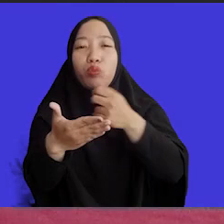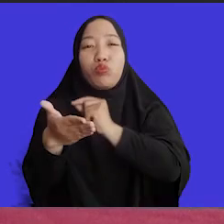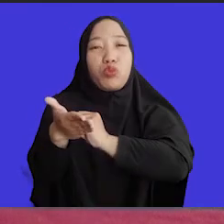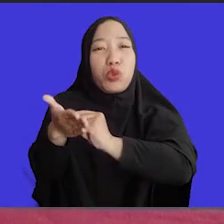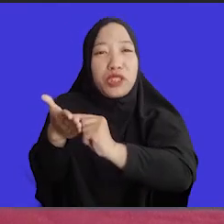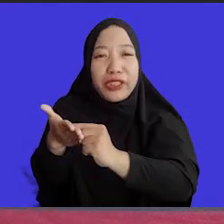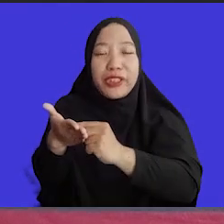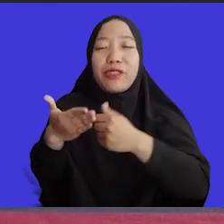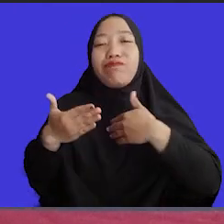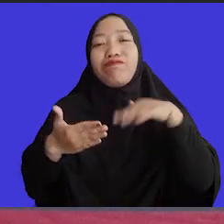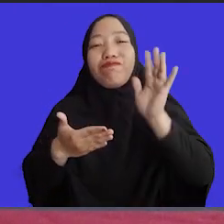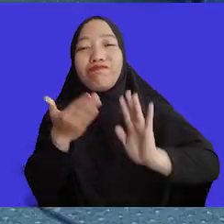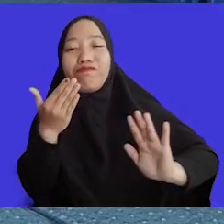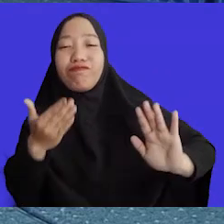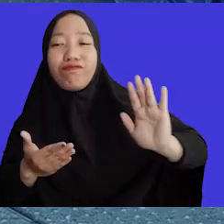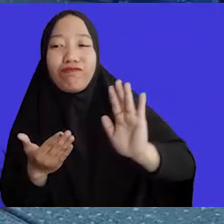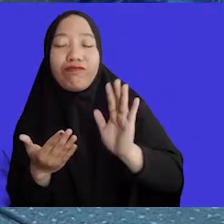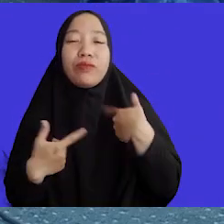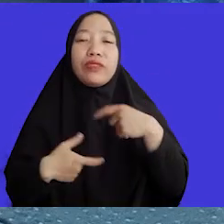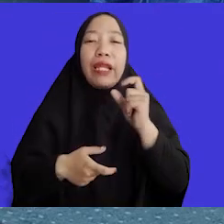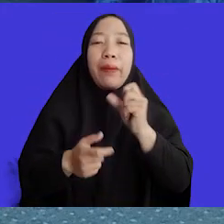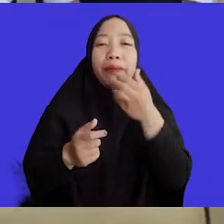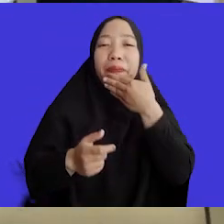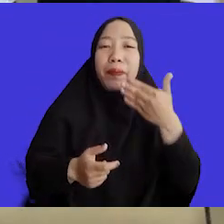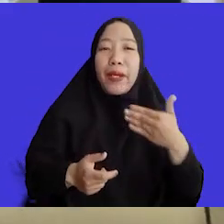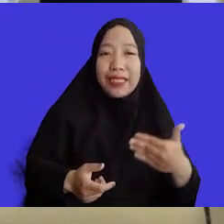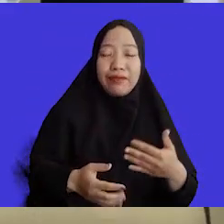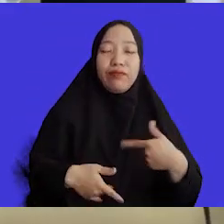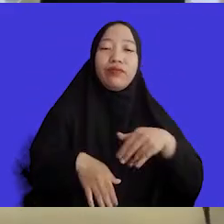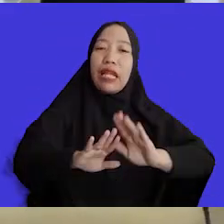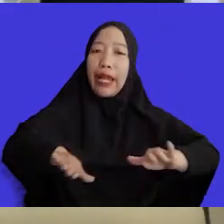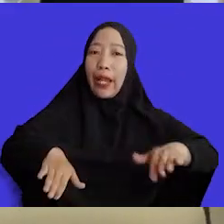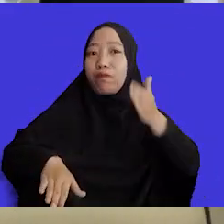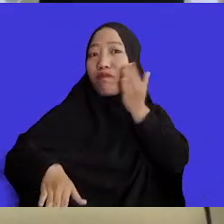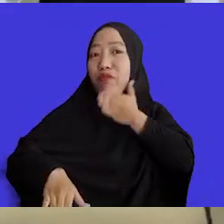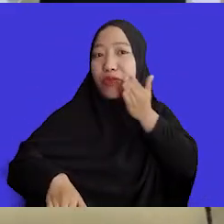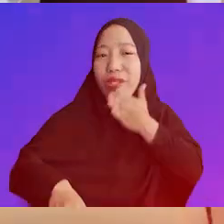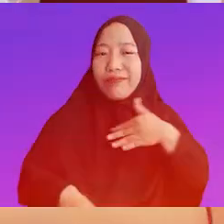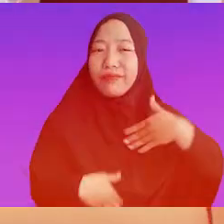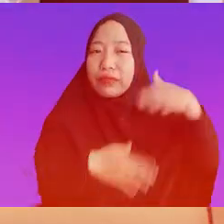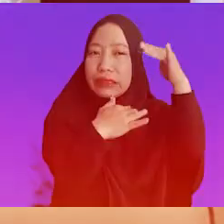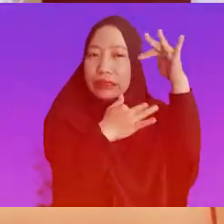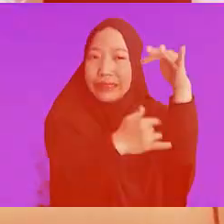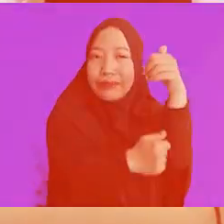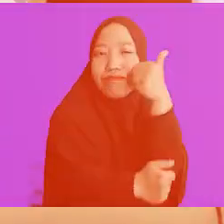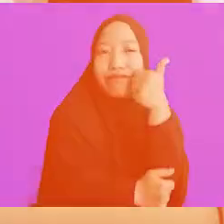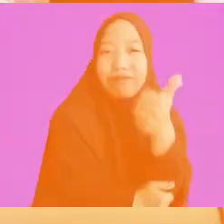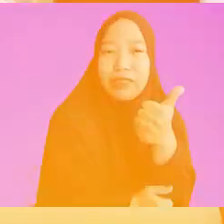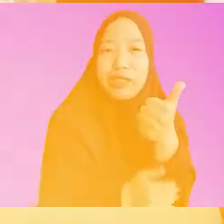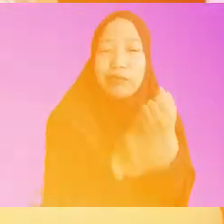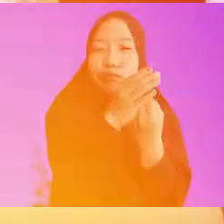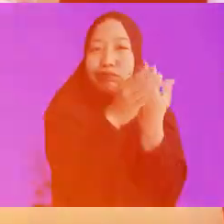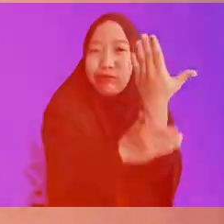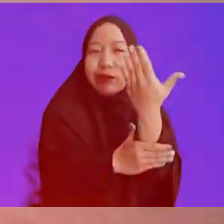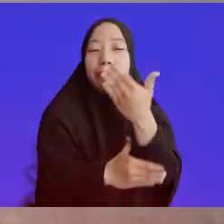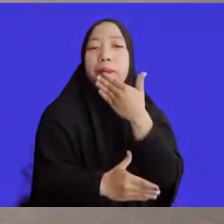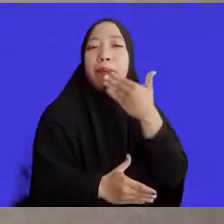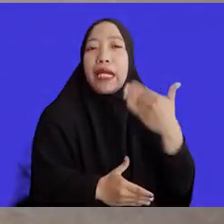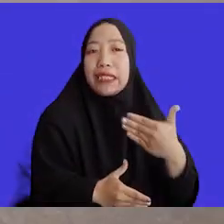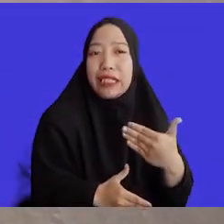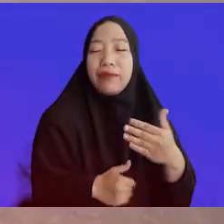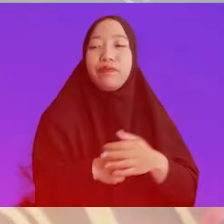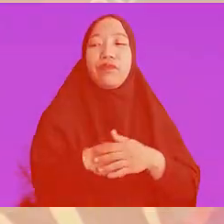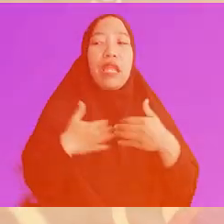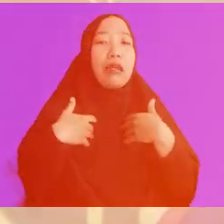Abdi Bahasa, serta Niaga Bahasa. Generasi muda juga diharapkan terus menggaungkan Trigatra Bangun Bahasa.